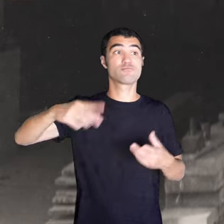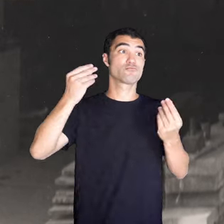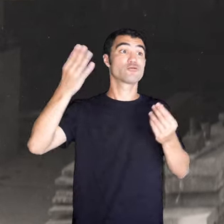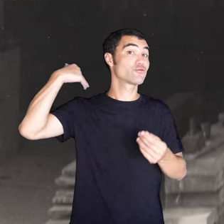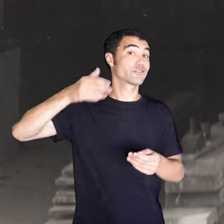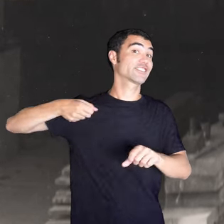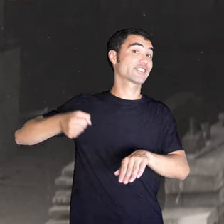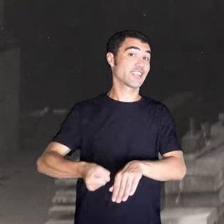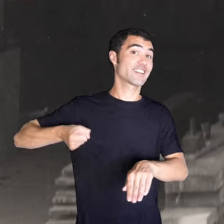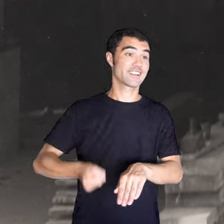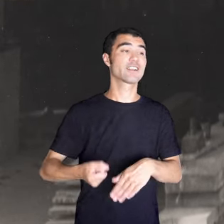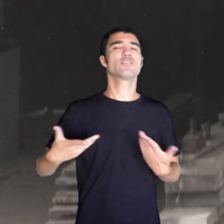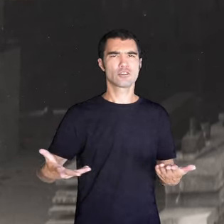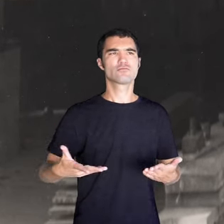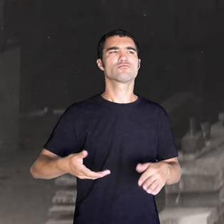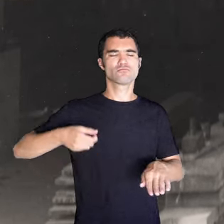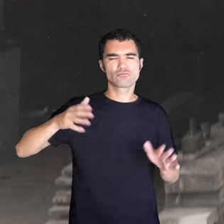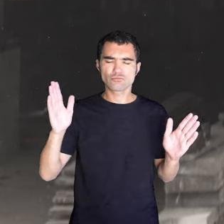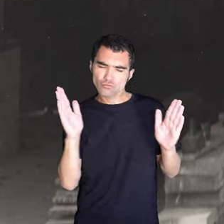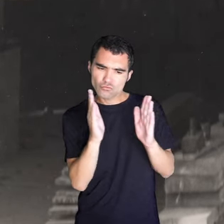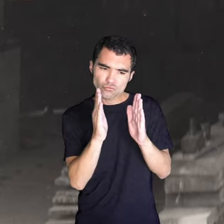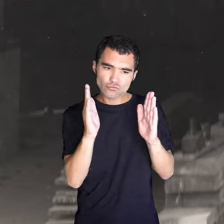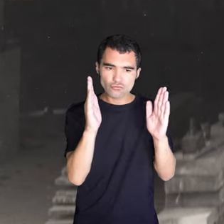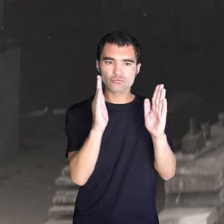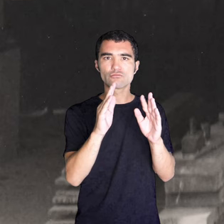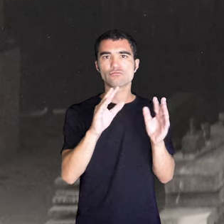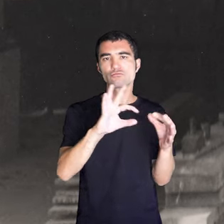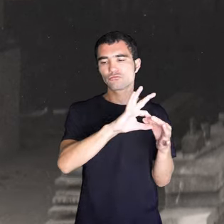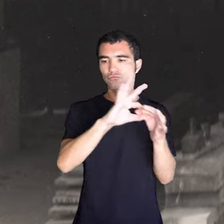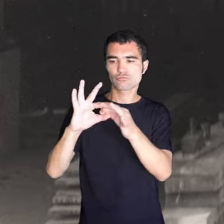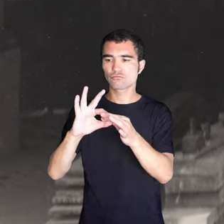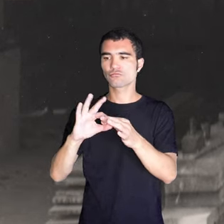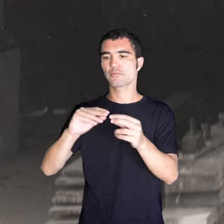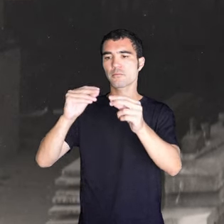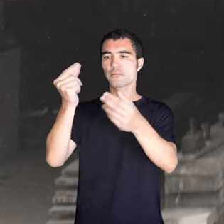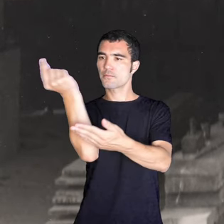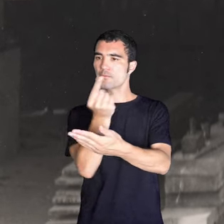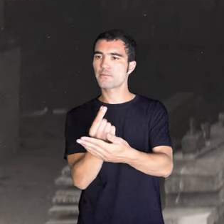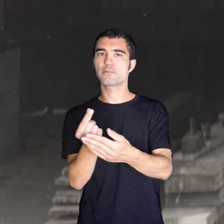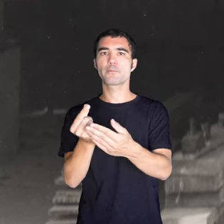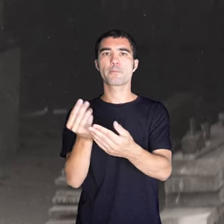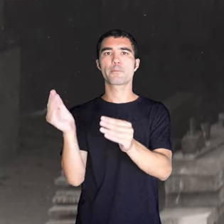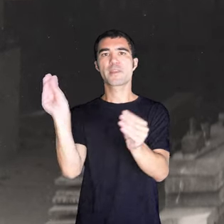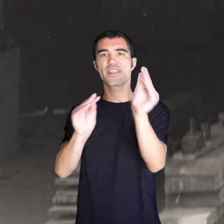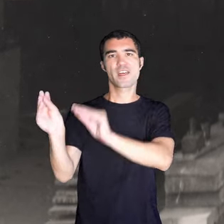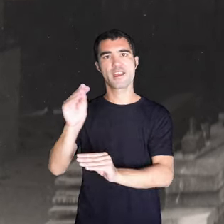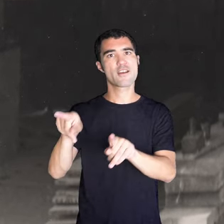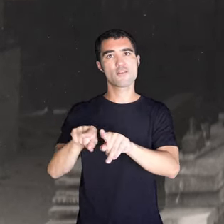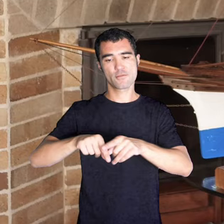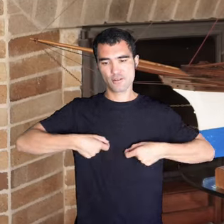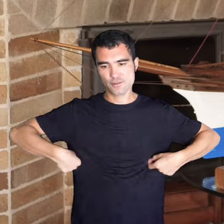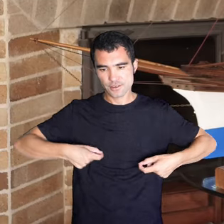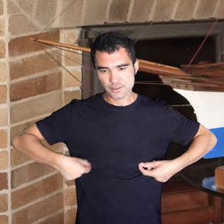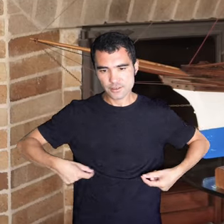serra, anàvem bugint les diferents peces, les costelles dels barcos, les diferents peces que havien de